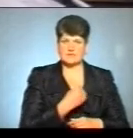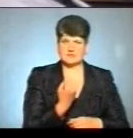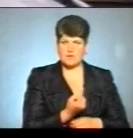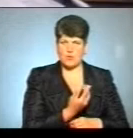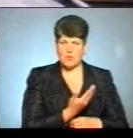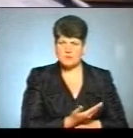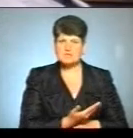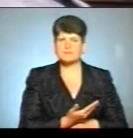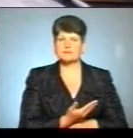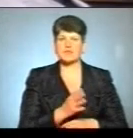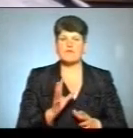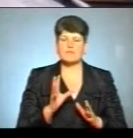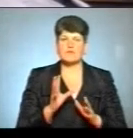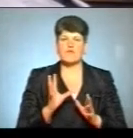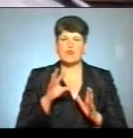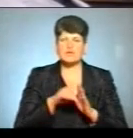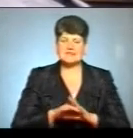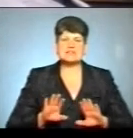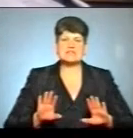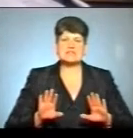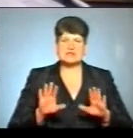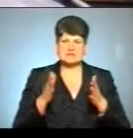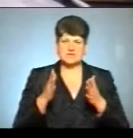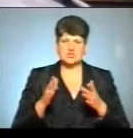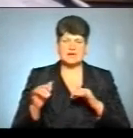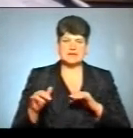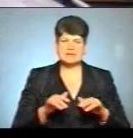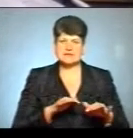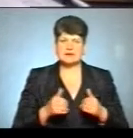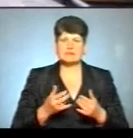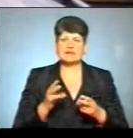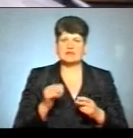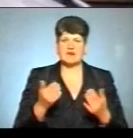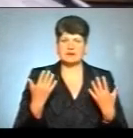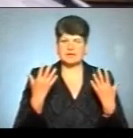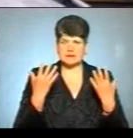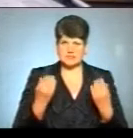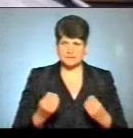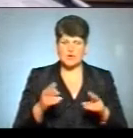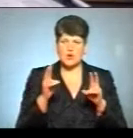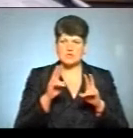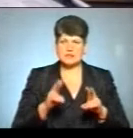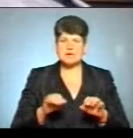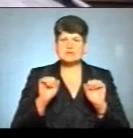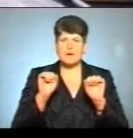область, вводяться надзвичайні заходи на вихідні дні. Розглядається